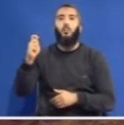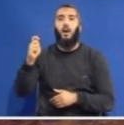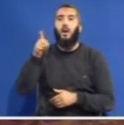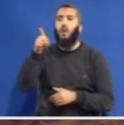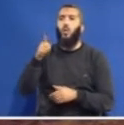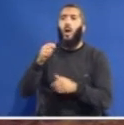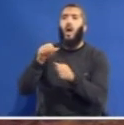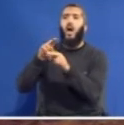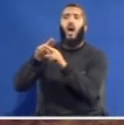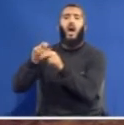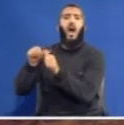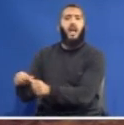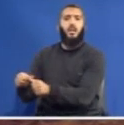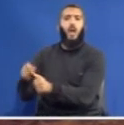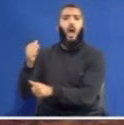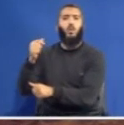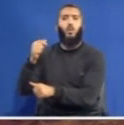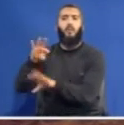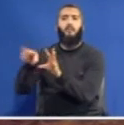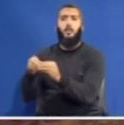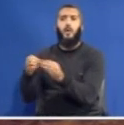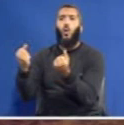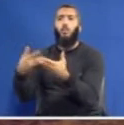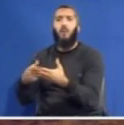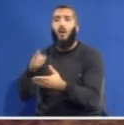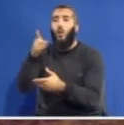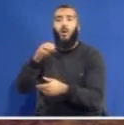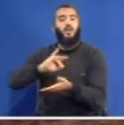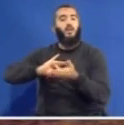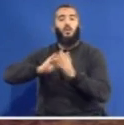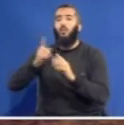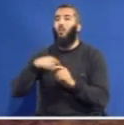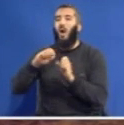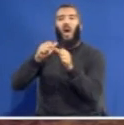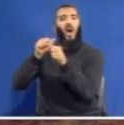آتى بكل ما كان يملك. ويأتي سيدنا